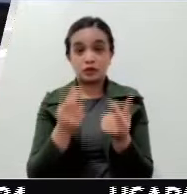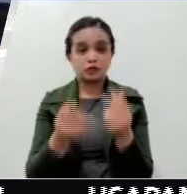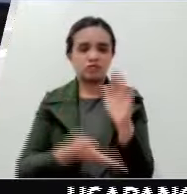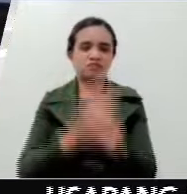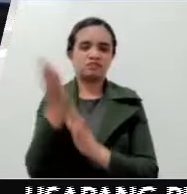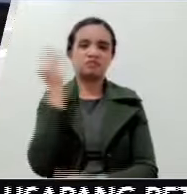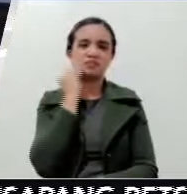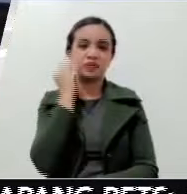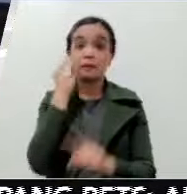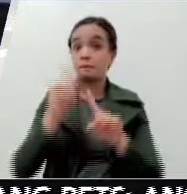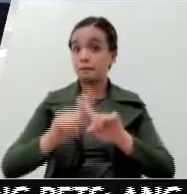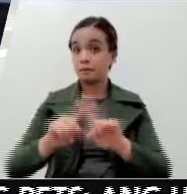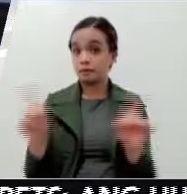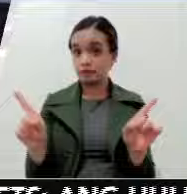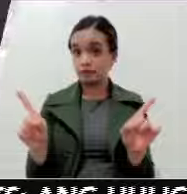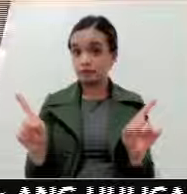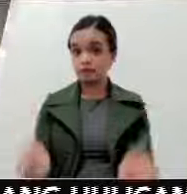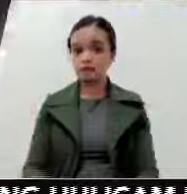Pero...